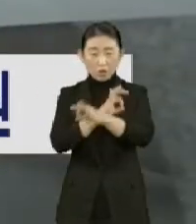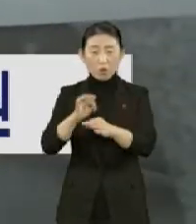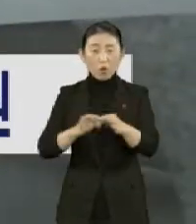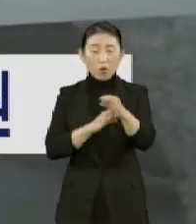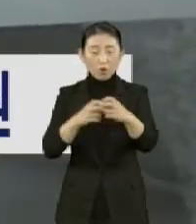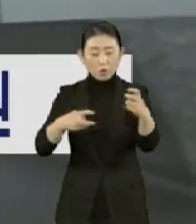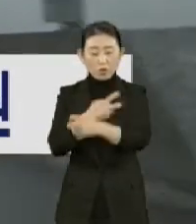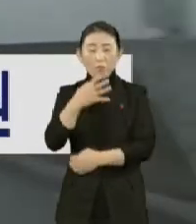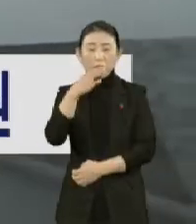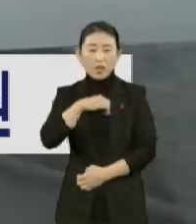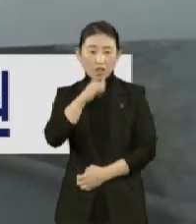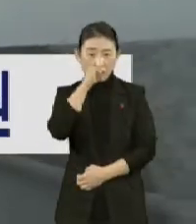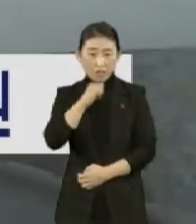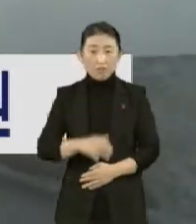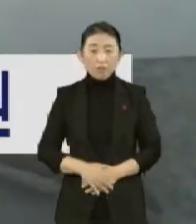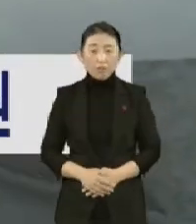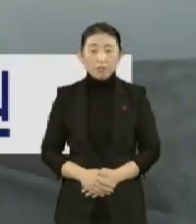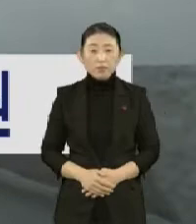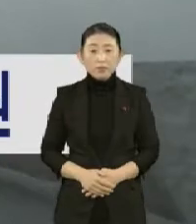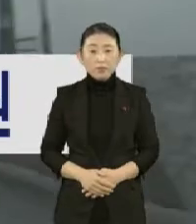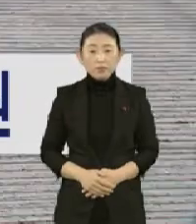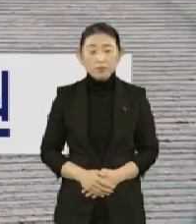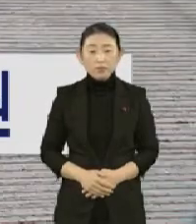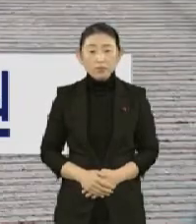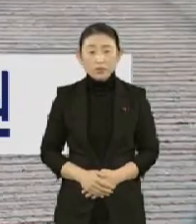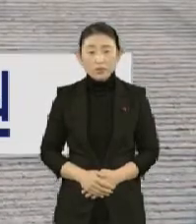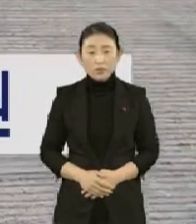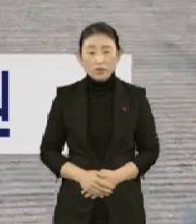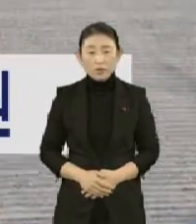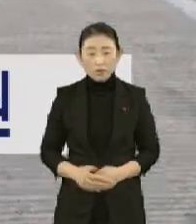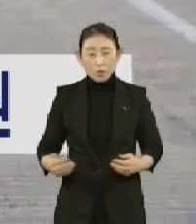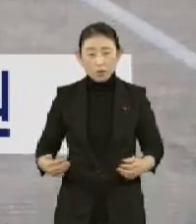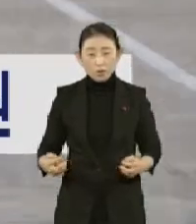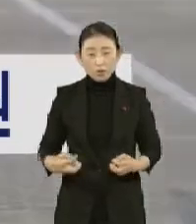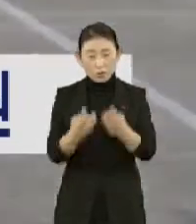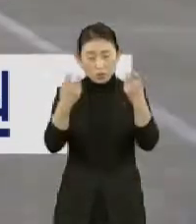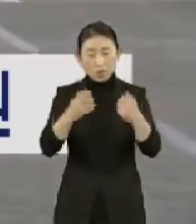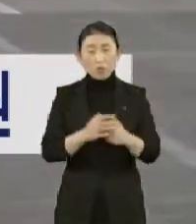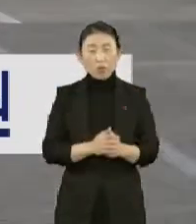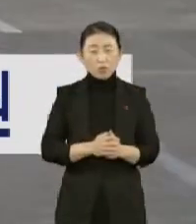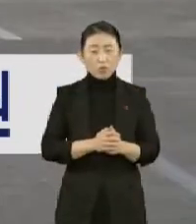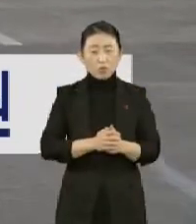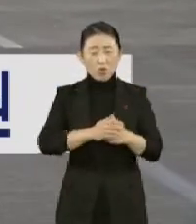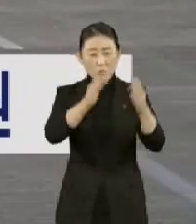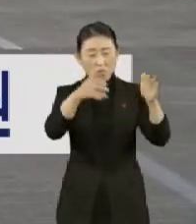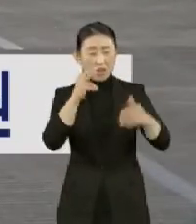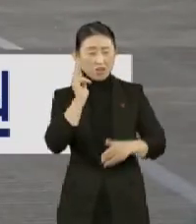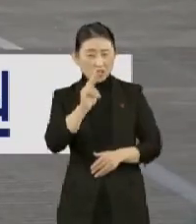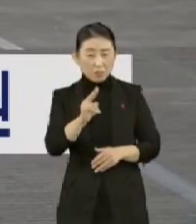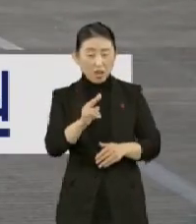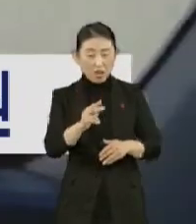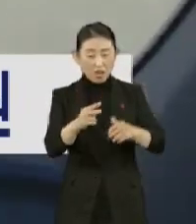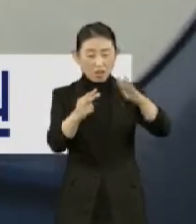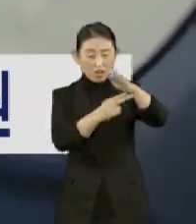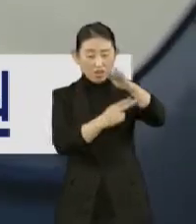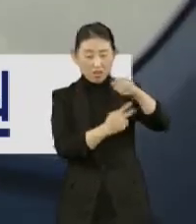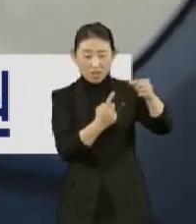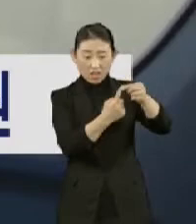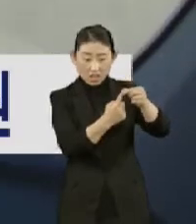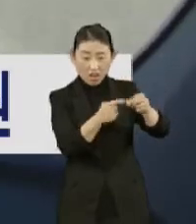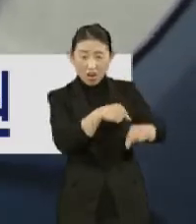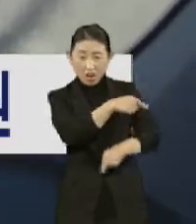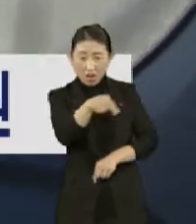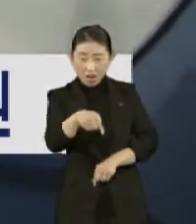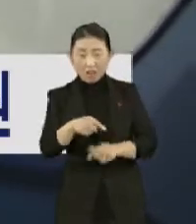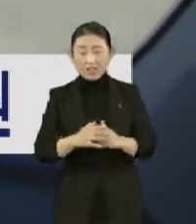나왔습니다 충남 연구원 조사 결과 교통사고와 강풍 등으로 전면 통제 가 잦은 서해 대교 인근 아